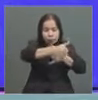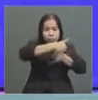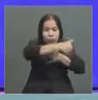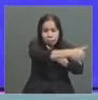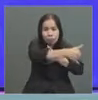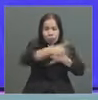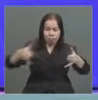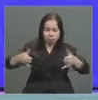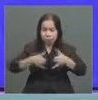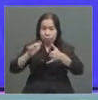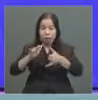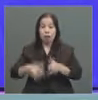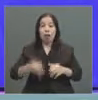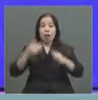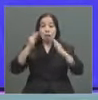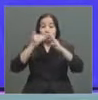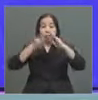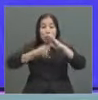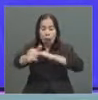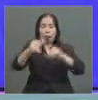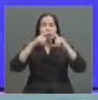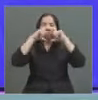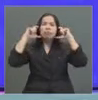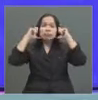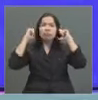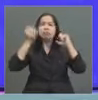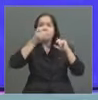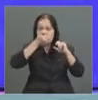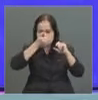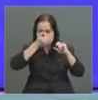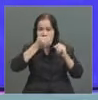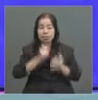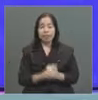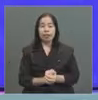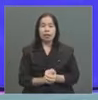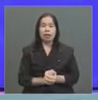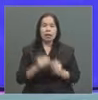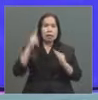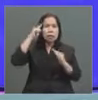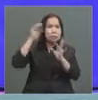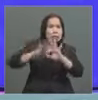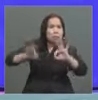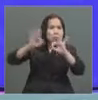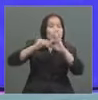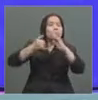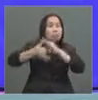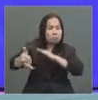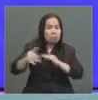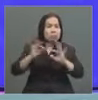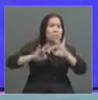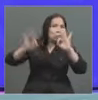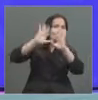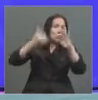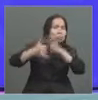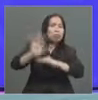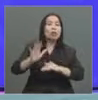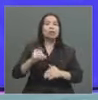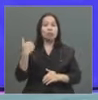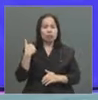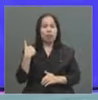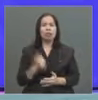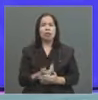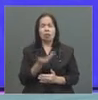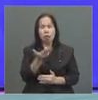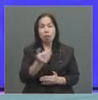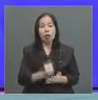ควรออกบ้านใส่หน้ากากแล้วออกบ้านเท่าที่จำเป็นเมื่อกี้ท่านก็ถามว่าในหลายจังหวัดมีการ